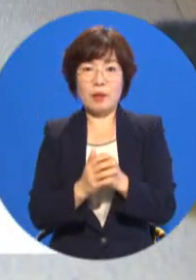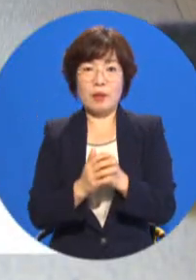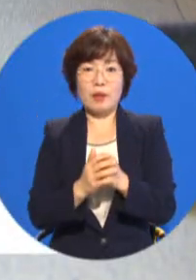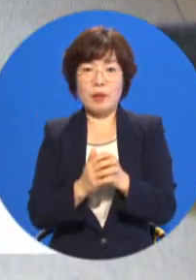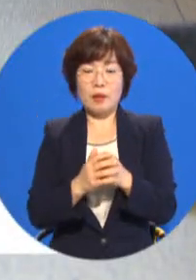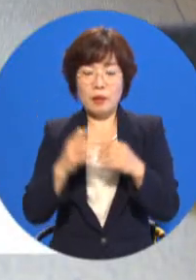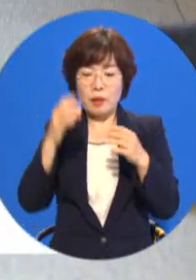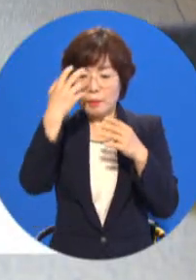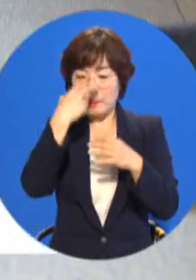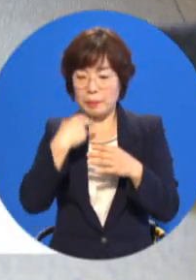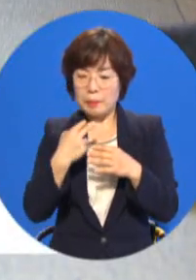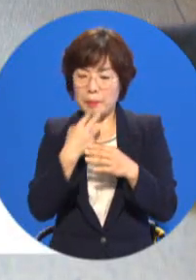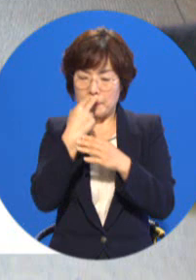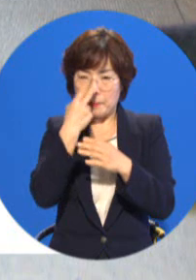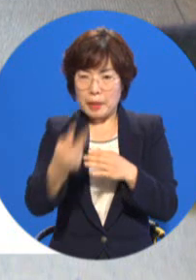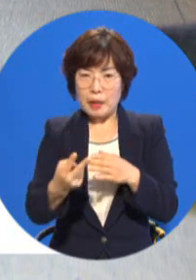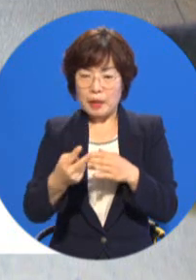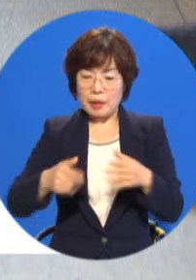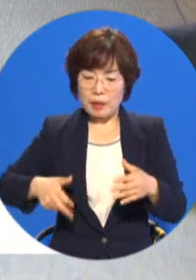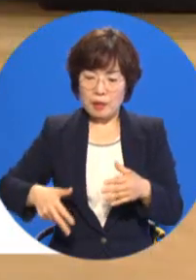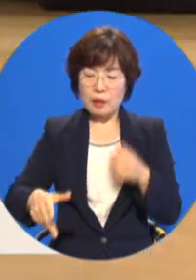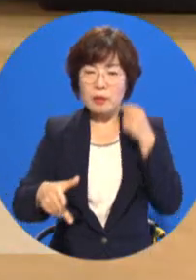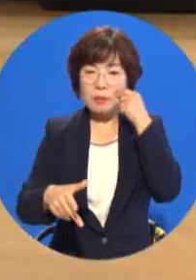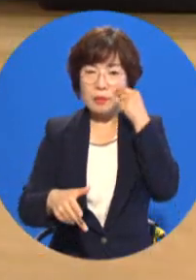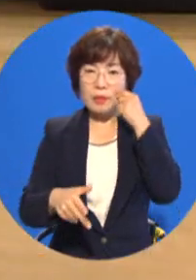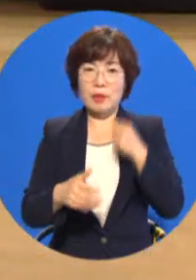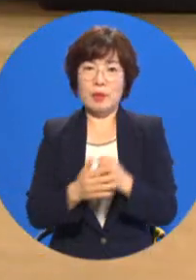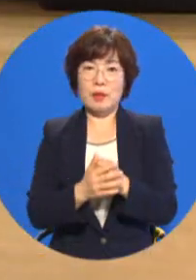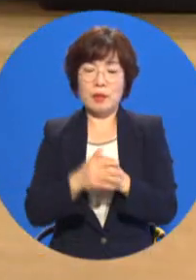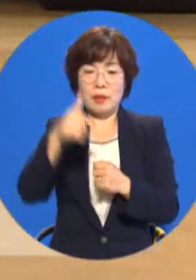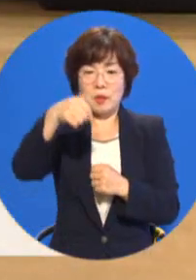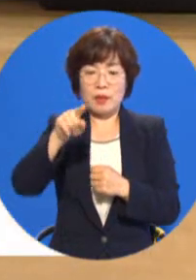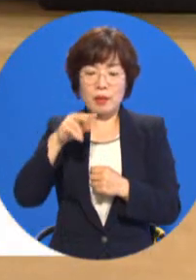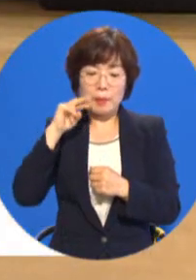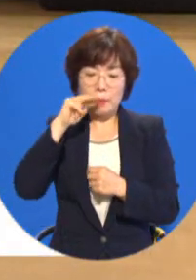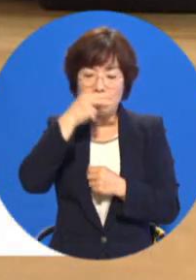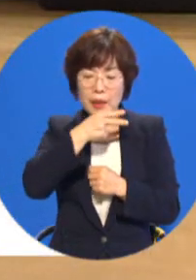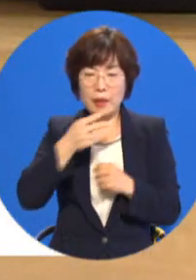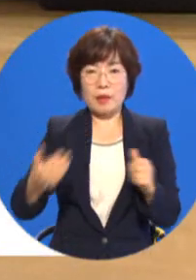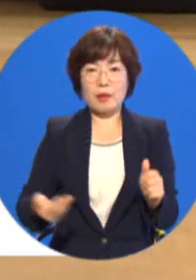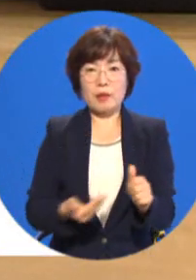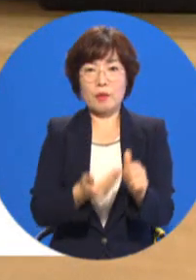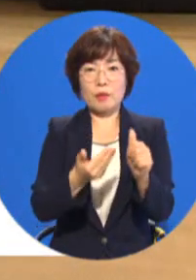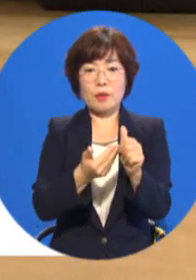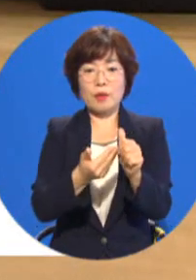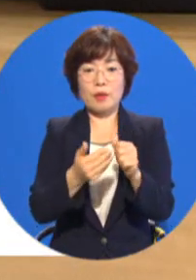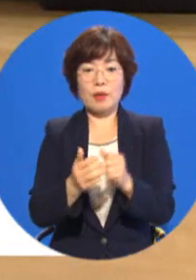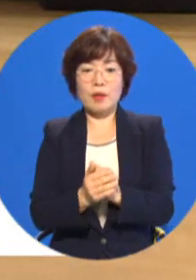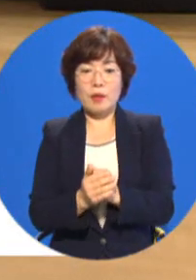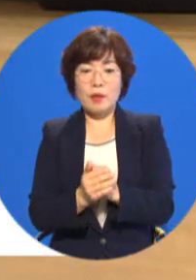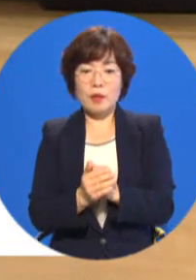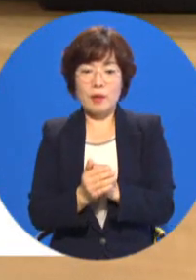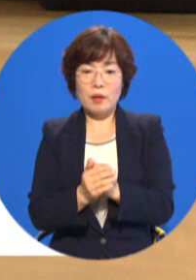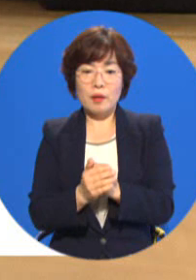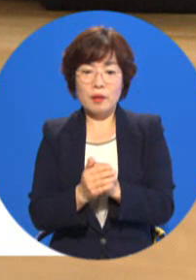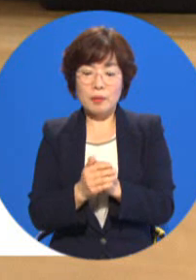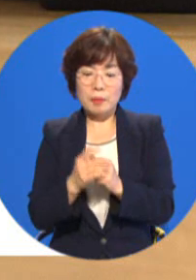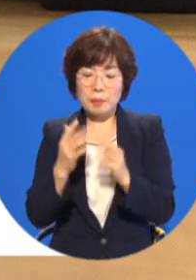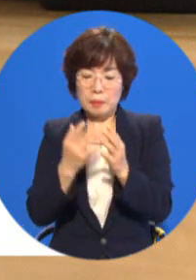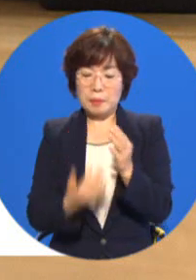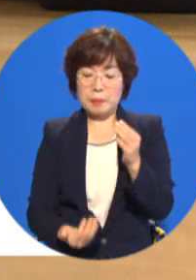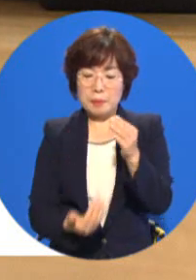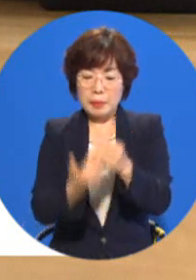한여름 되면 썩는 데가 나서 그 지나가지는 못해. 갓을 많이 재배하고 있거든요. 발생하는 거는